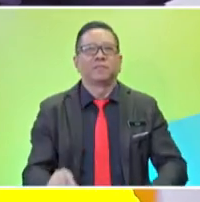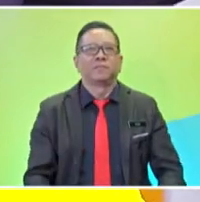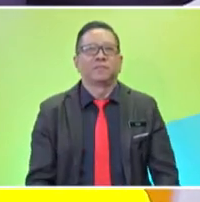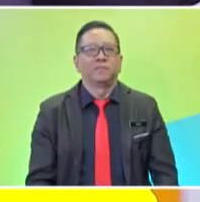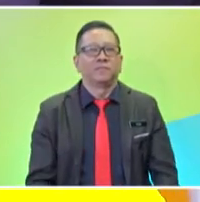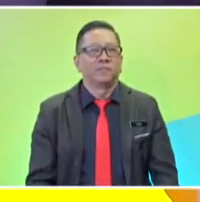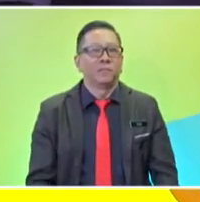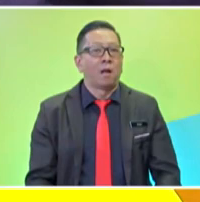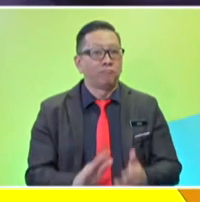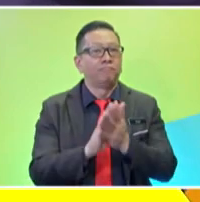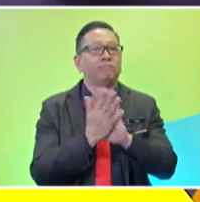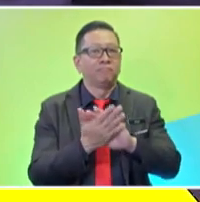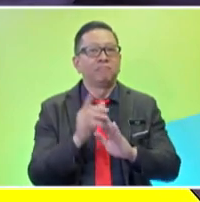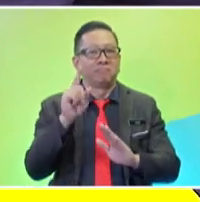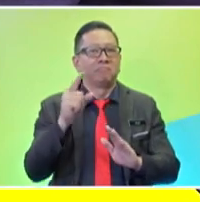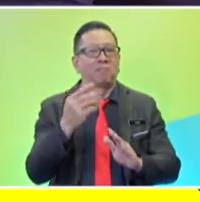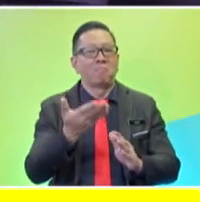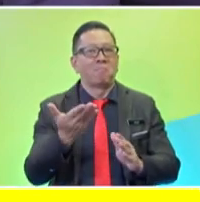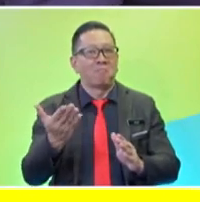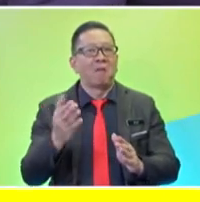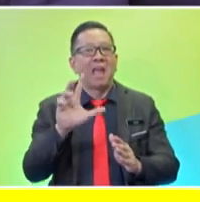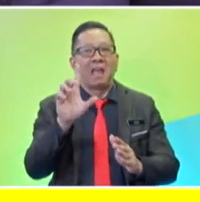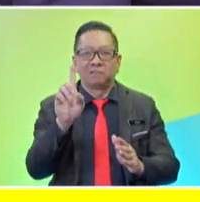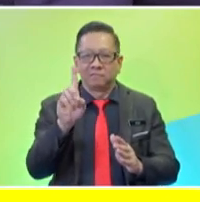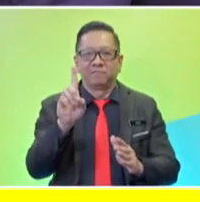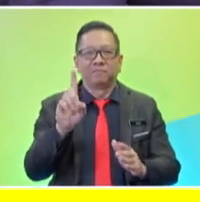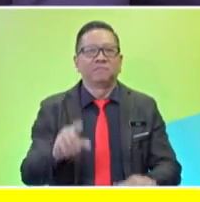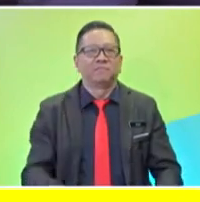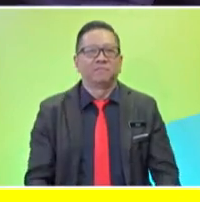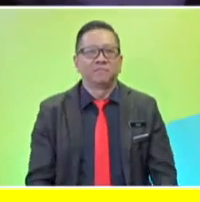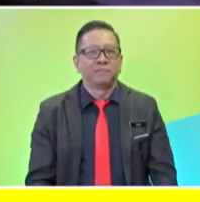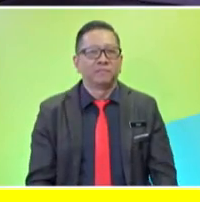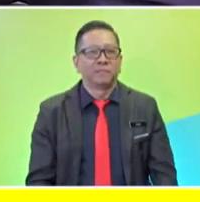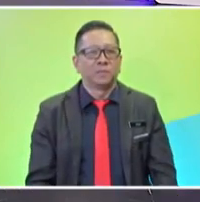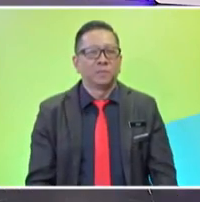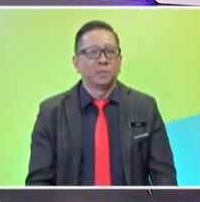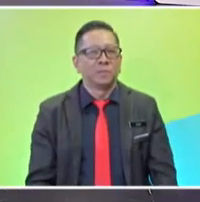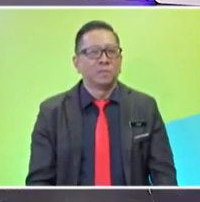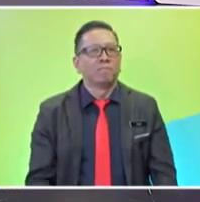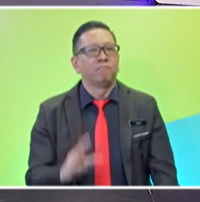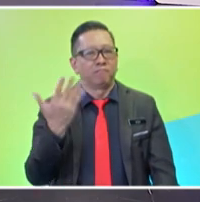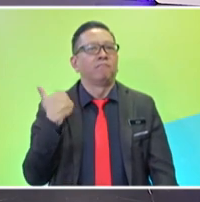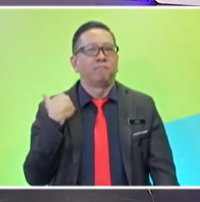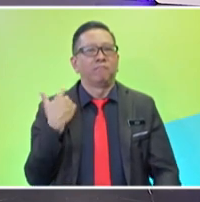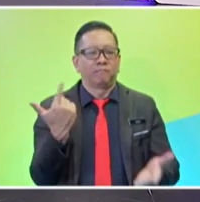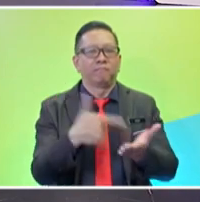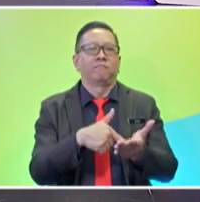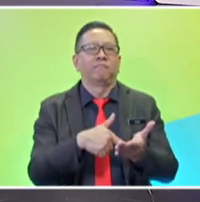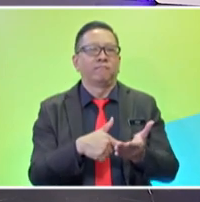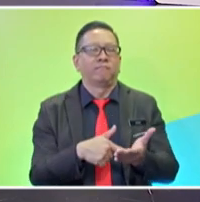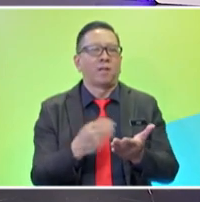ya jadi Project asas 3 dimensi Oke kita ada lagi beberapa